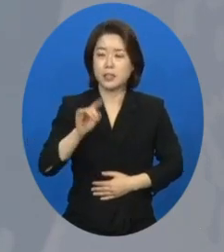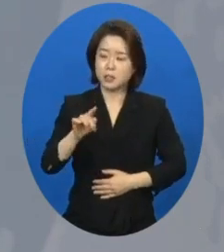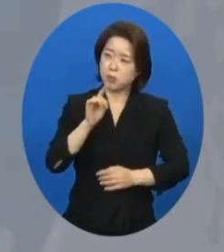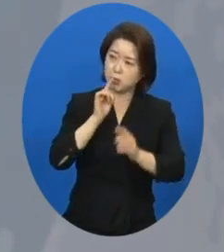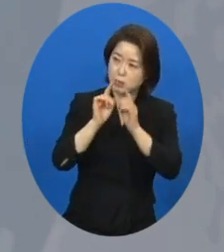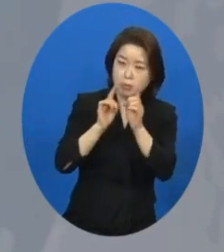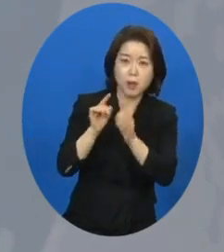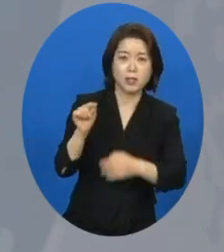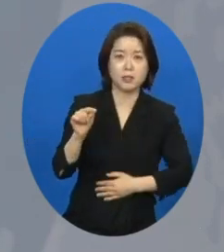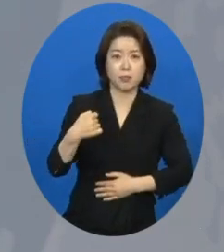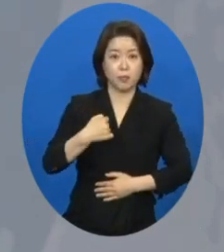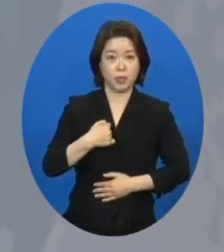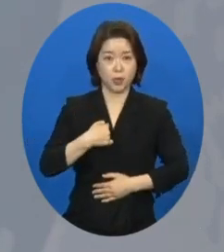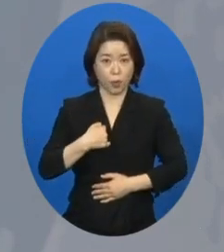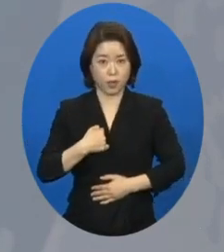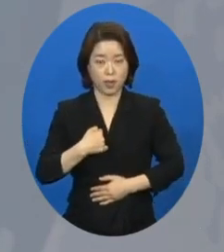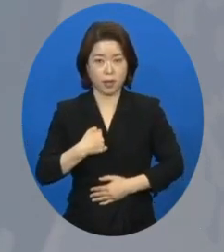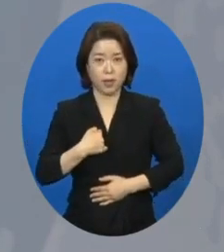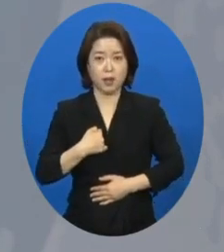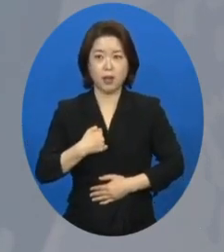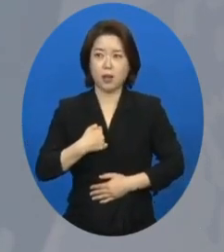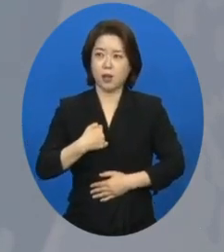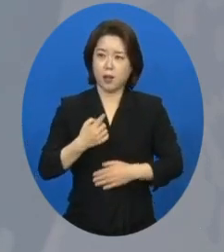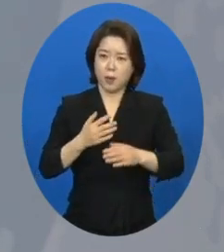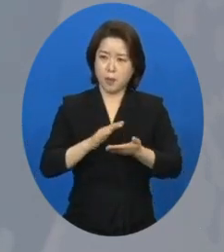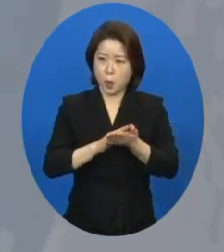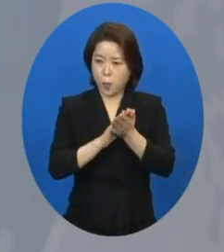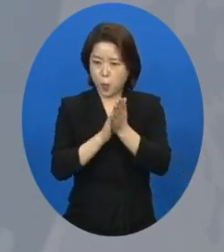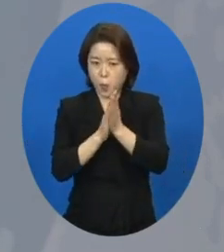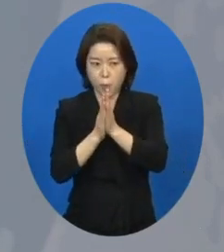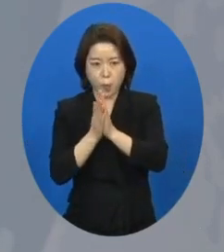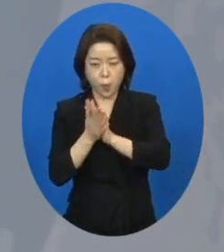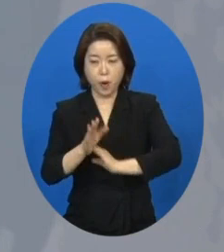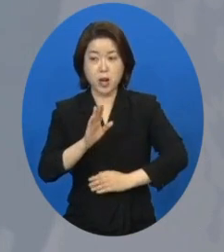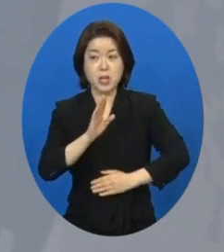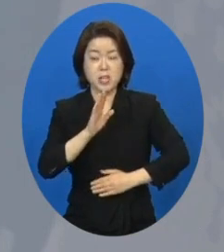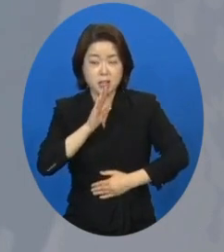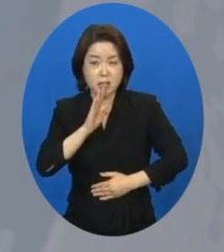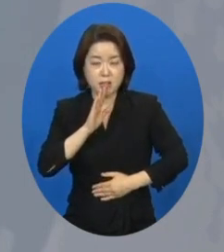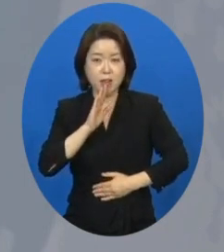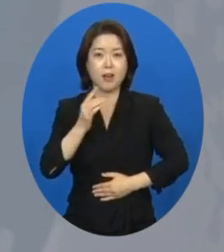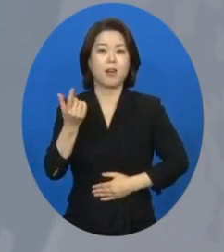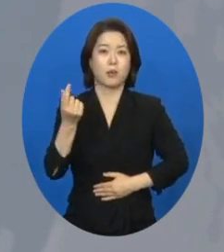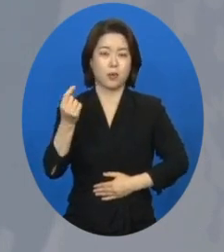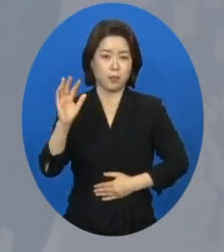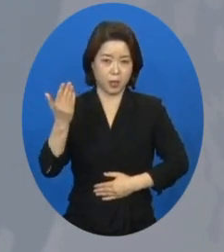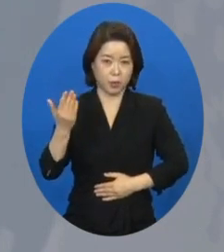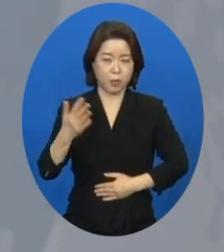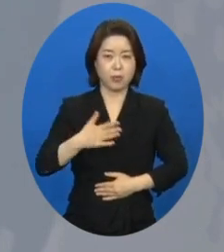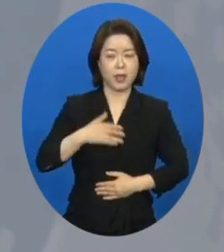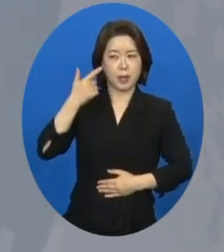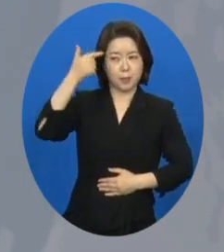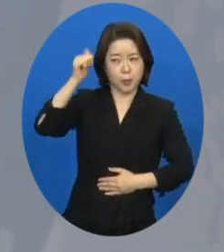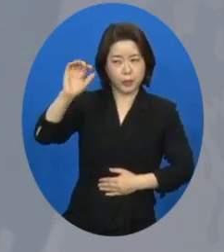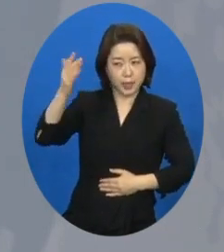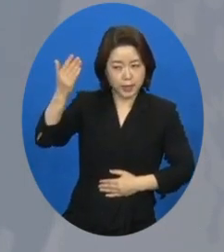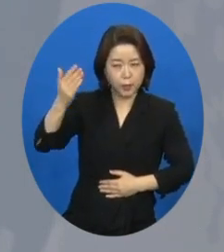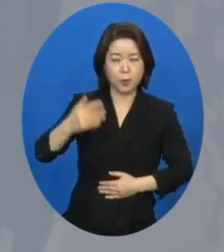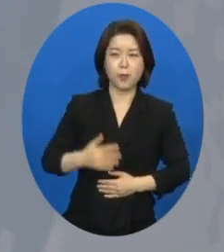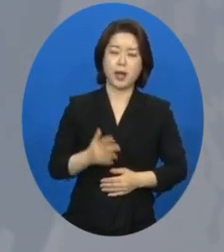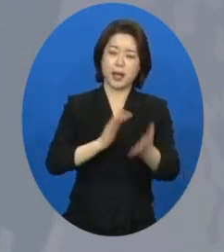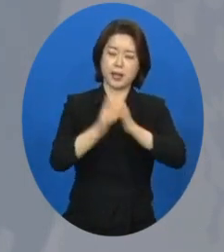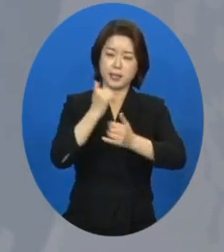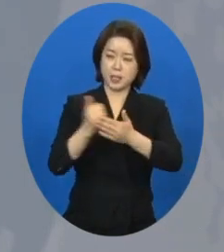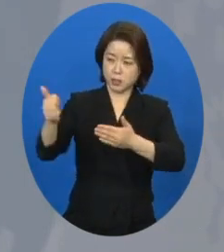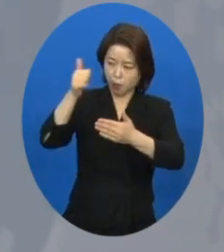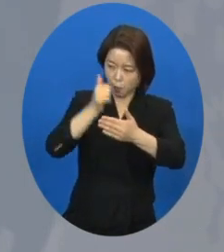말씀이 저에게 서서히 이제 실제가 되고 제가 목사가 되고 예수님이 제 안에